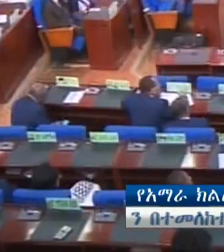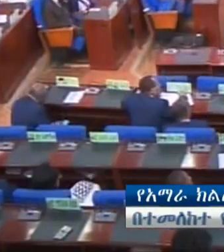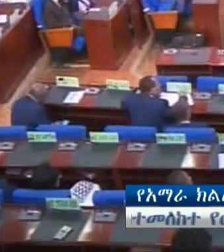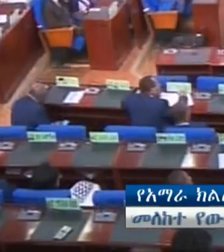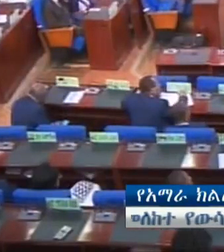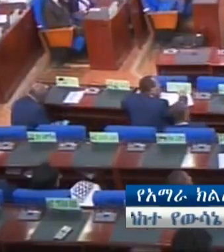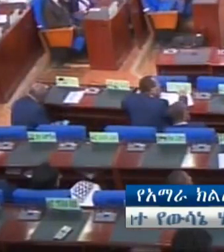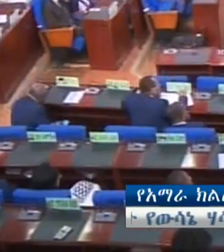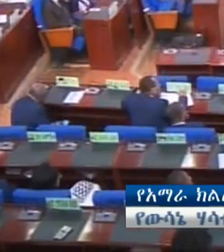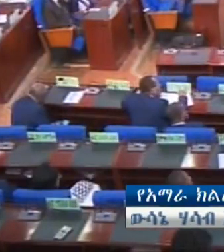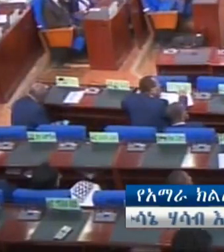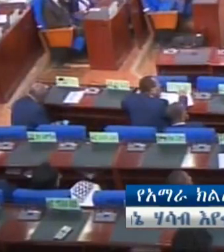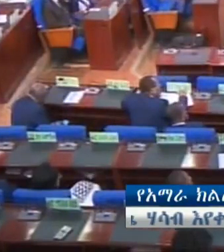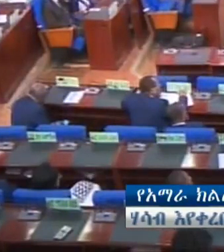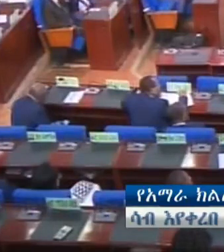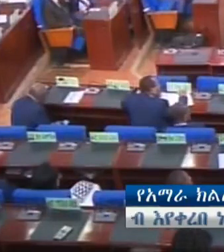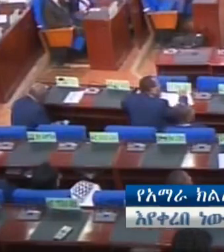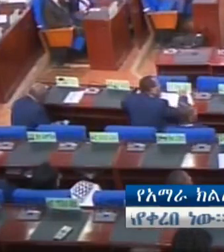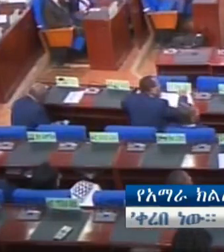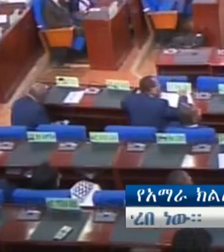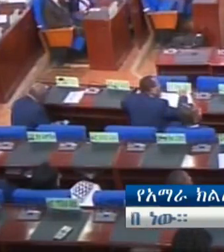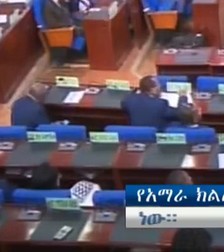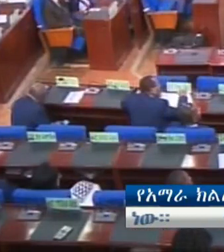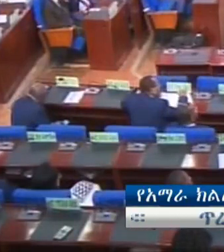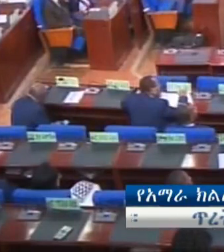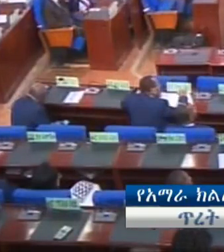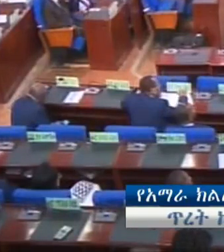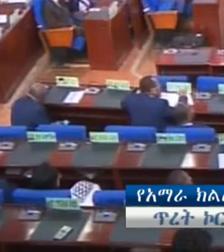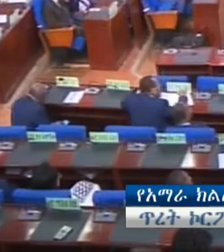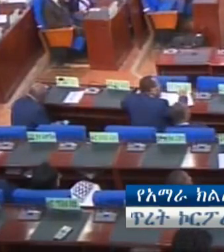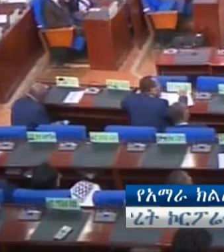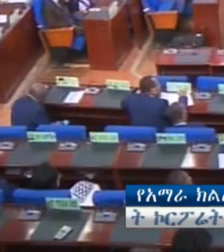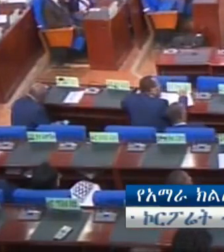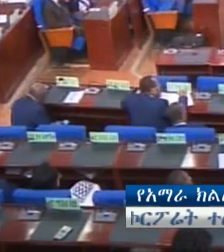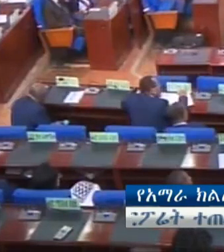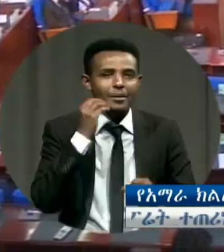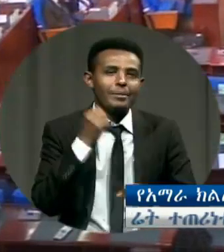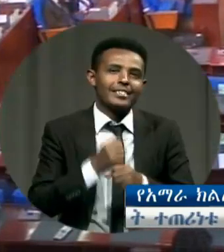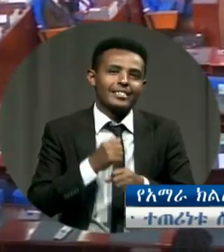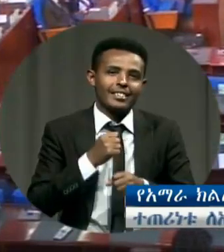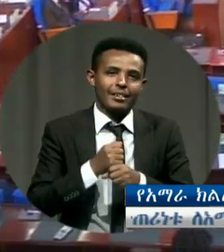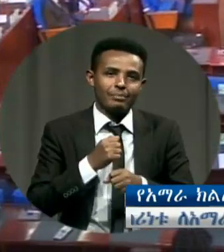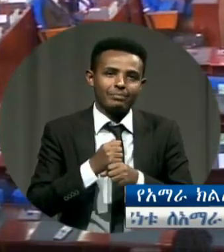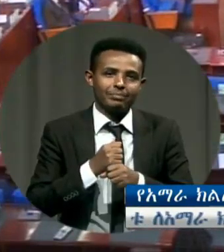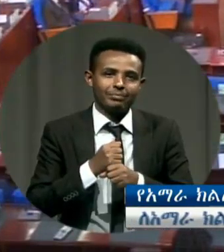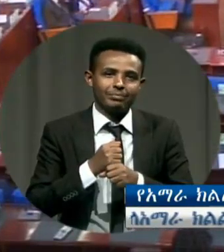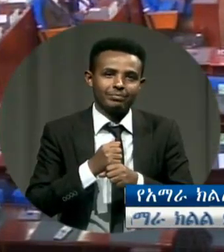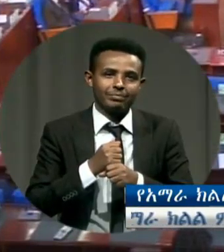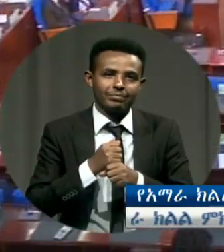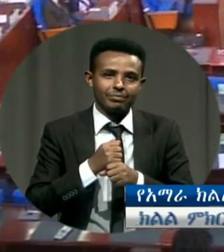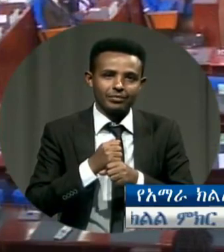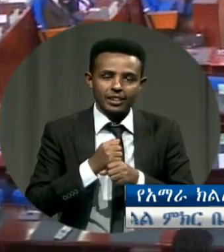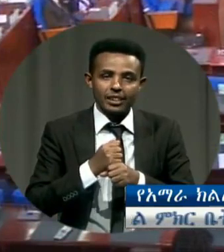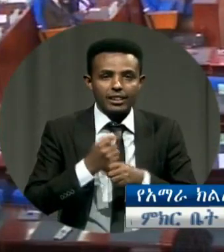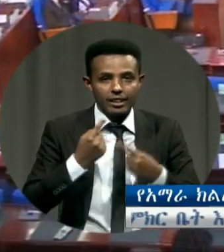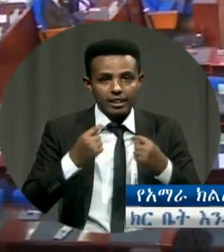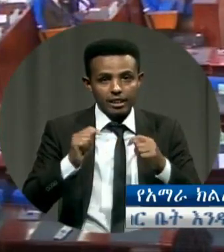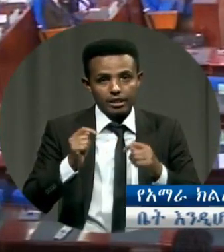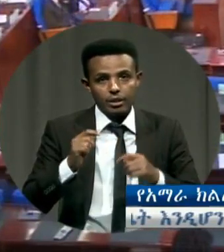በአጋጣሚ በሌላ አካል የቤት ስራም ተሰጥቶኝ ለጥረት